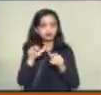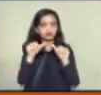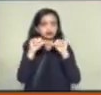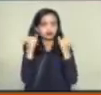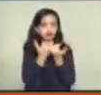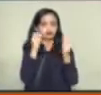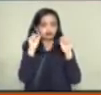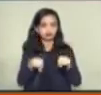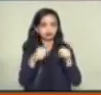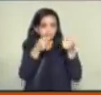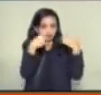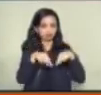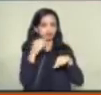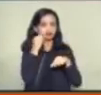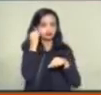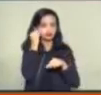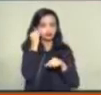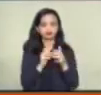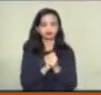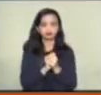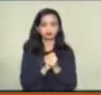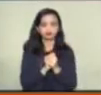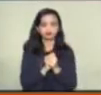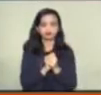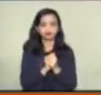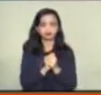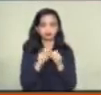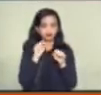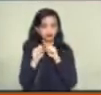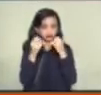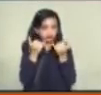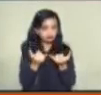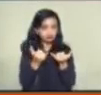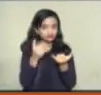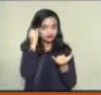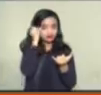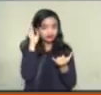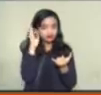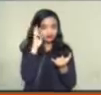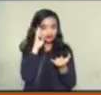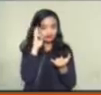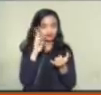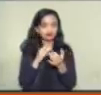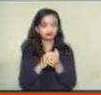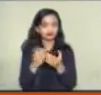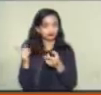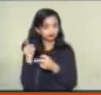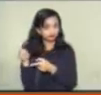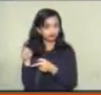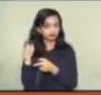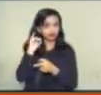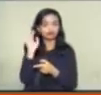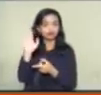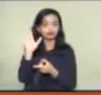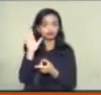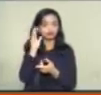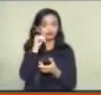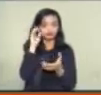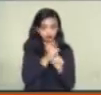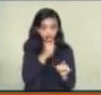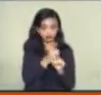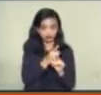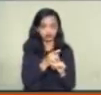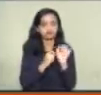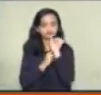mapauwi ka na because of your situation na kawawa. So, ngayon sir, ito pong si Justice, ang pangalan po ng inyong wife,